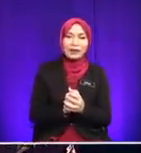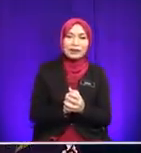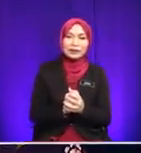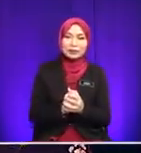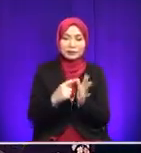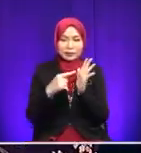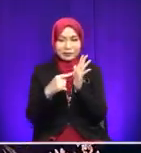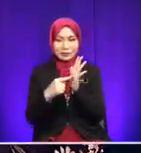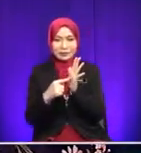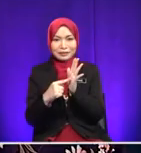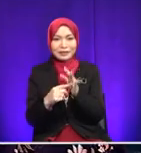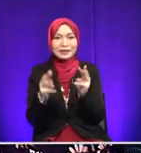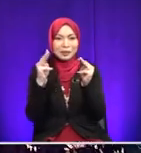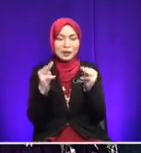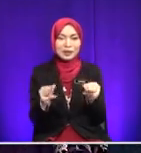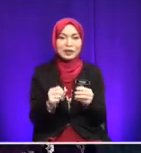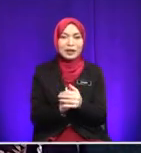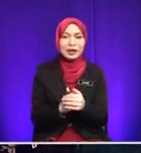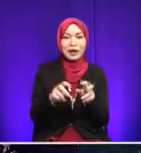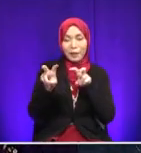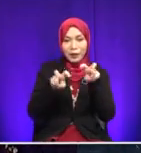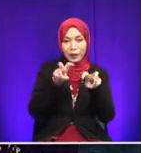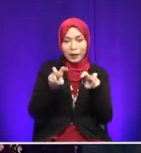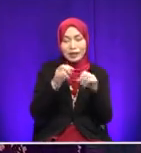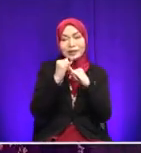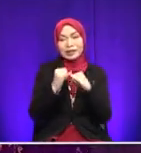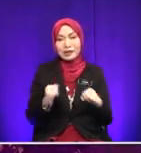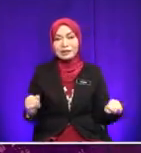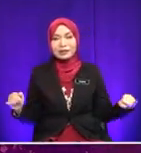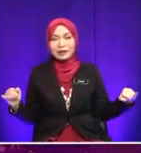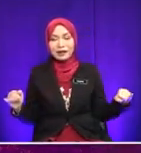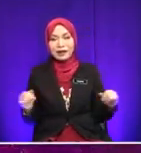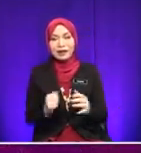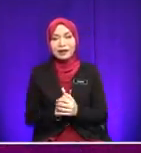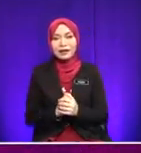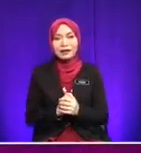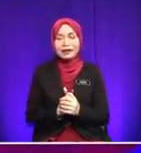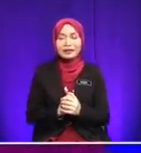kemakmuran, menerokan kesejahteraan, mencipta